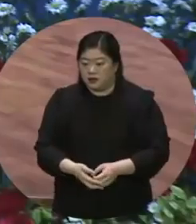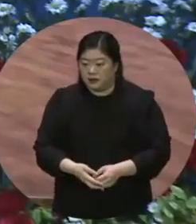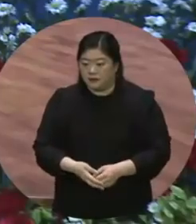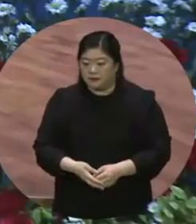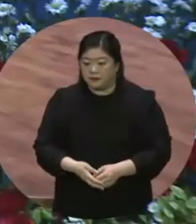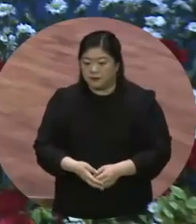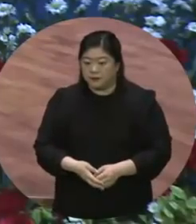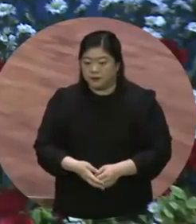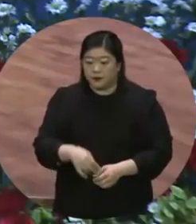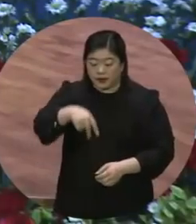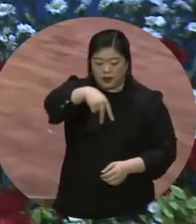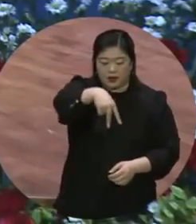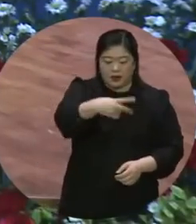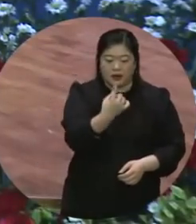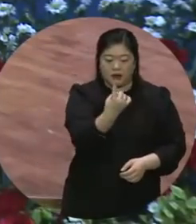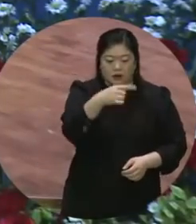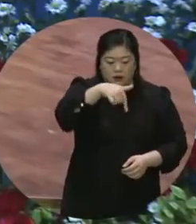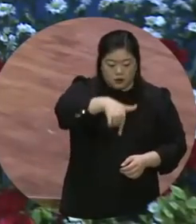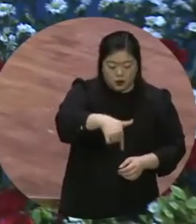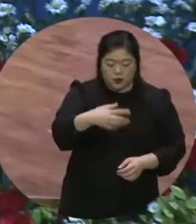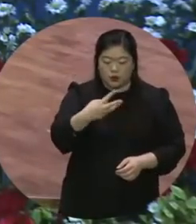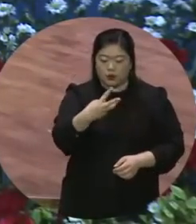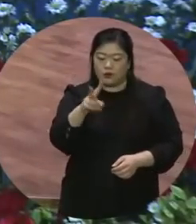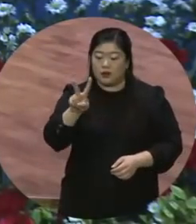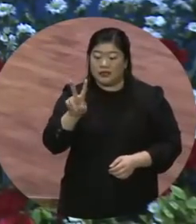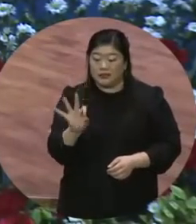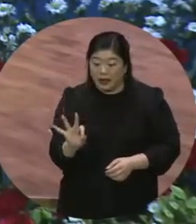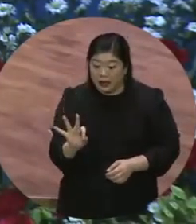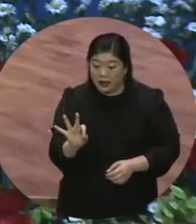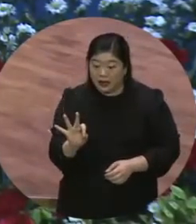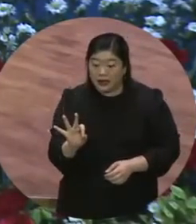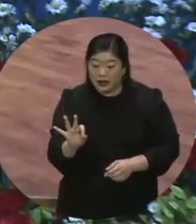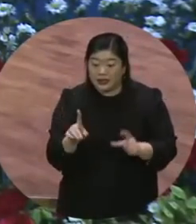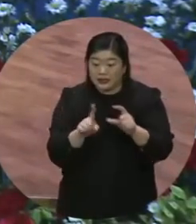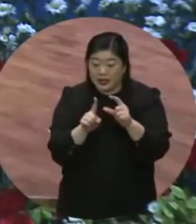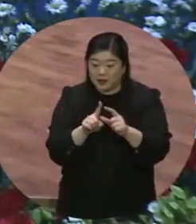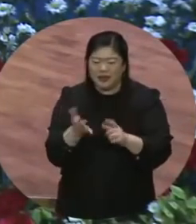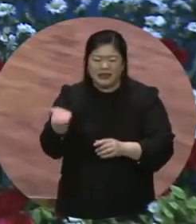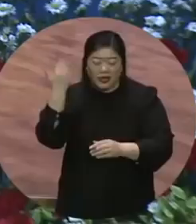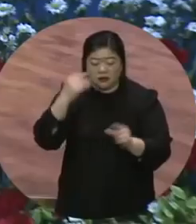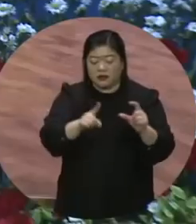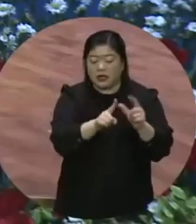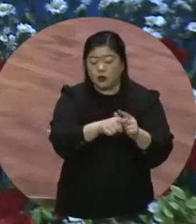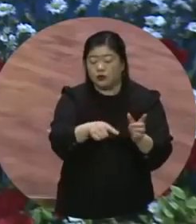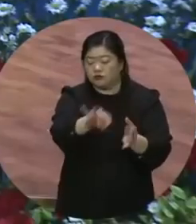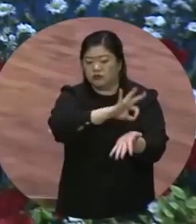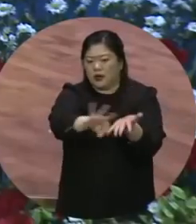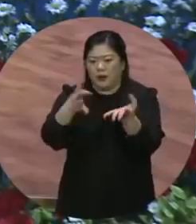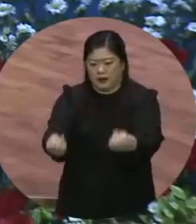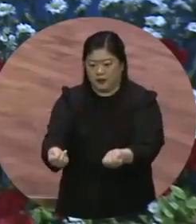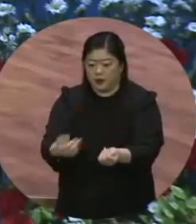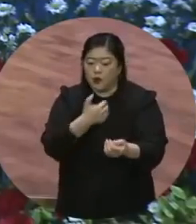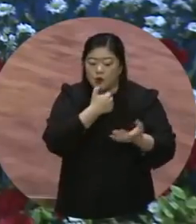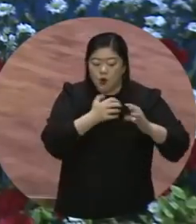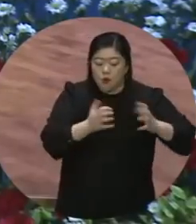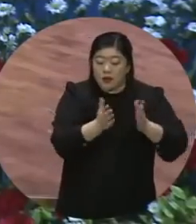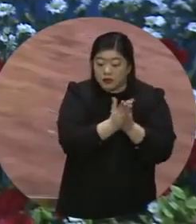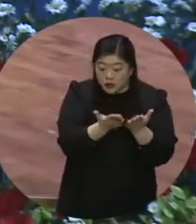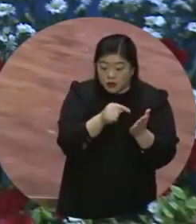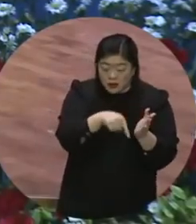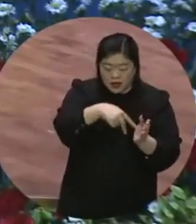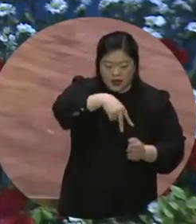이 속량이란 말은요, 당시 사회에서 통용되고 있었던 말이에요. 이 로마서 쓸 때 이